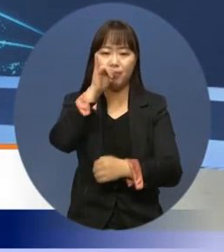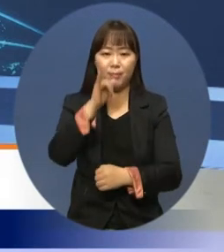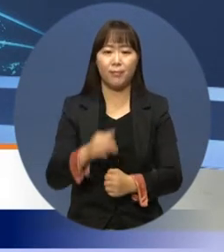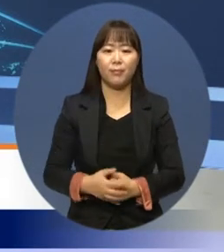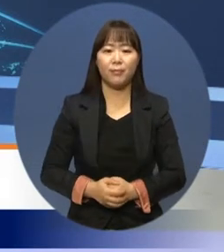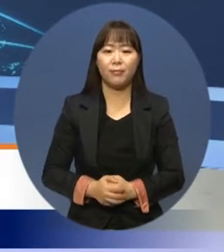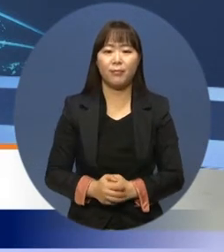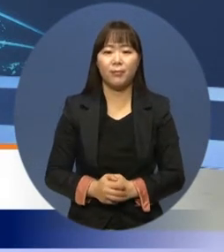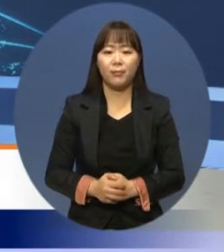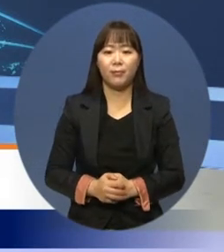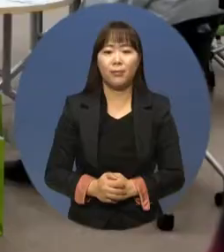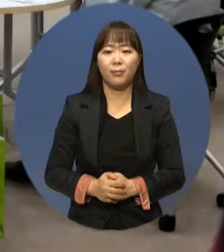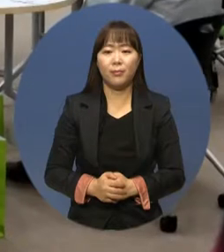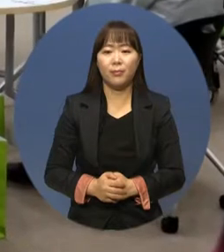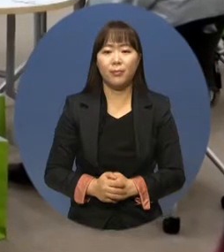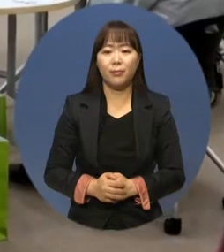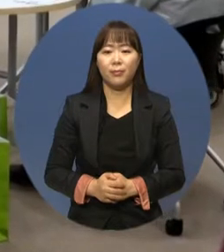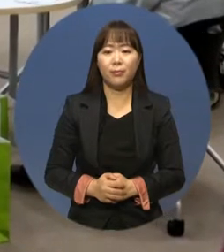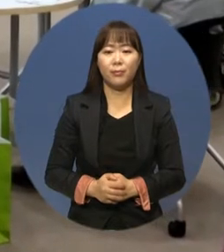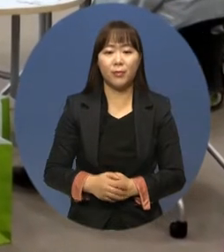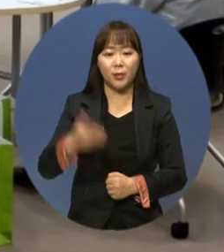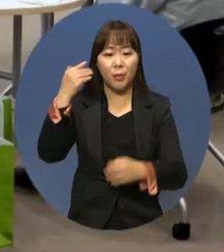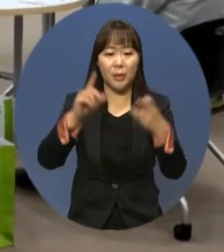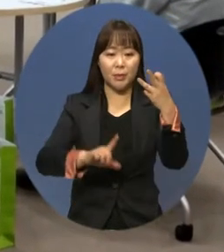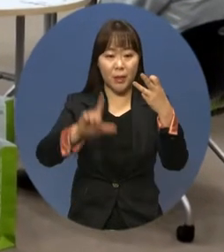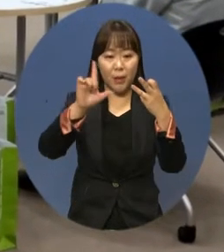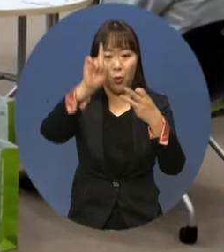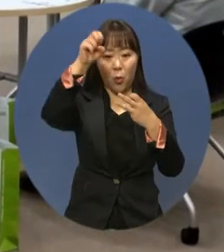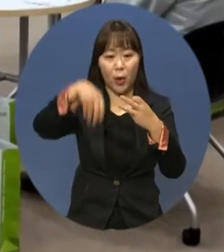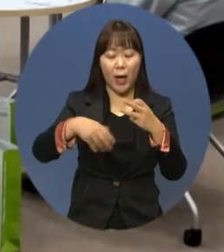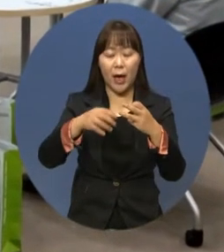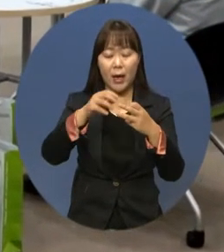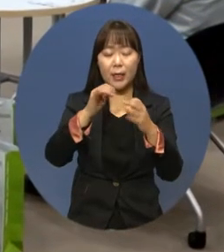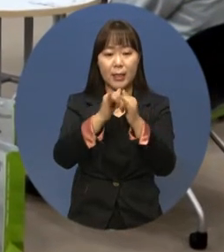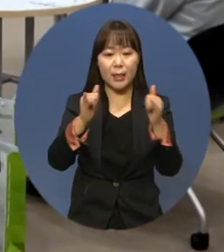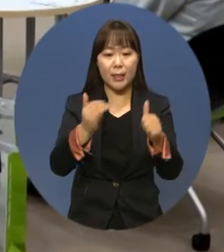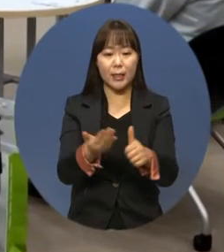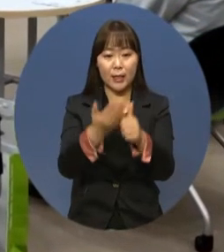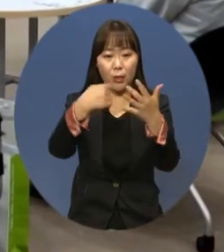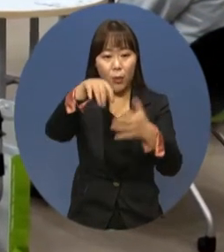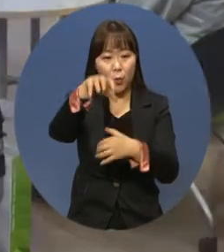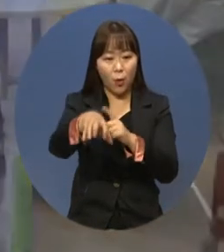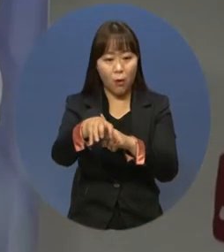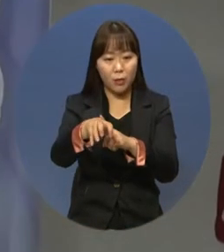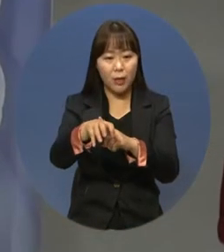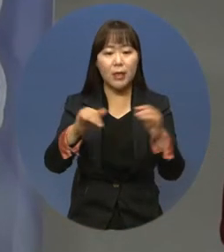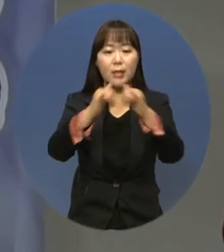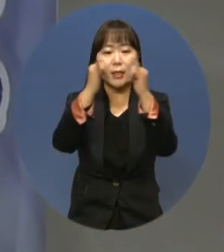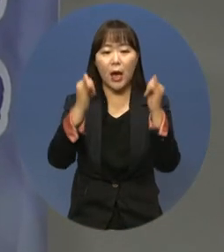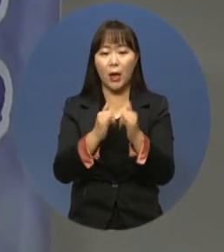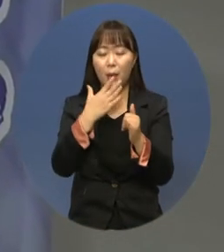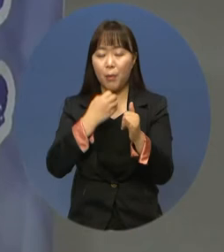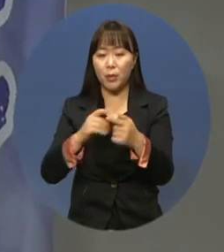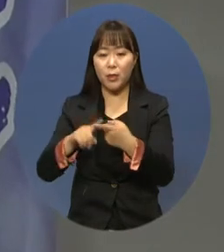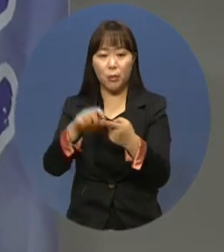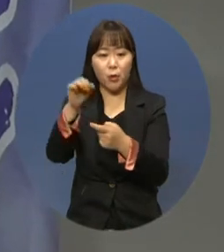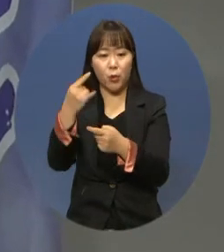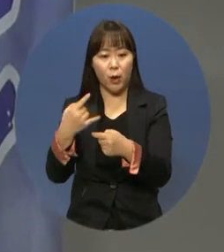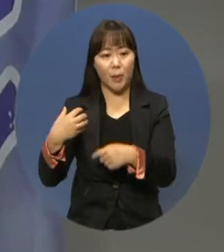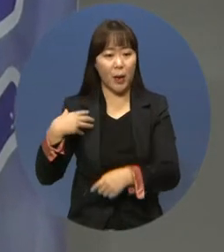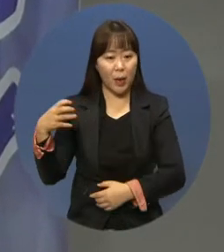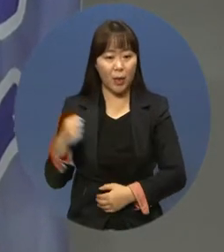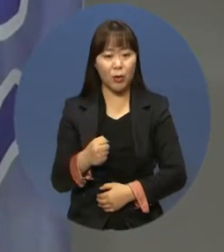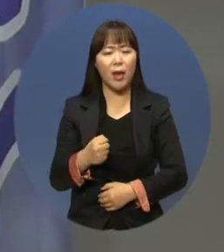정우선 기자입니다. 지난 13일 고향인재교육원, 고양시 사회복지협의회 주관으로 고향